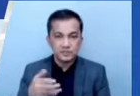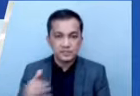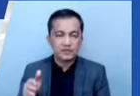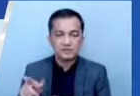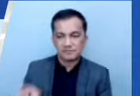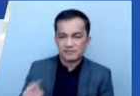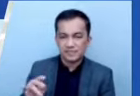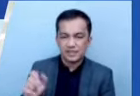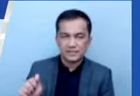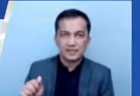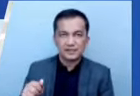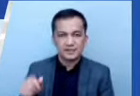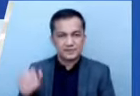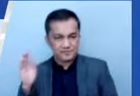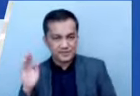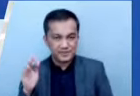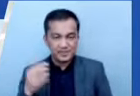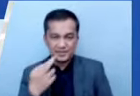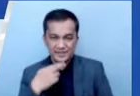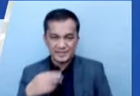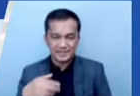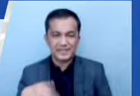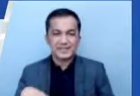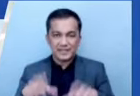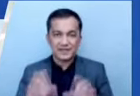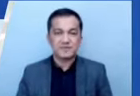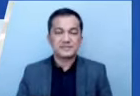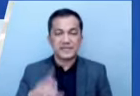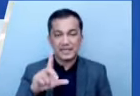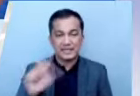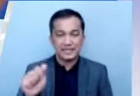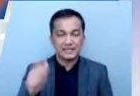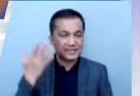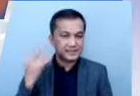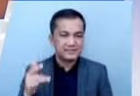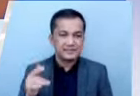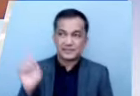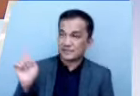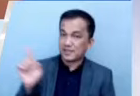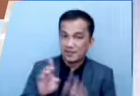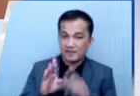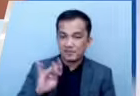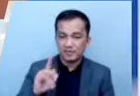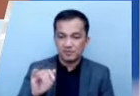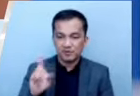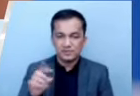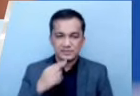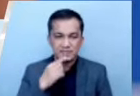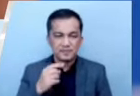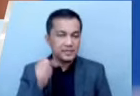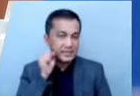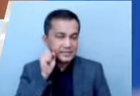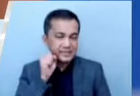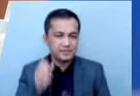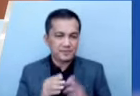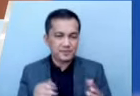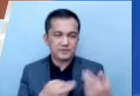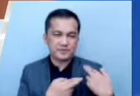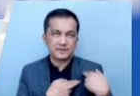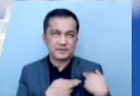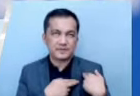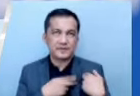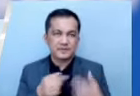nang rumampa sa red carpet sa LA, California. Sa interview ng Billboard, sinabi ni Sara na big responsibility ang maging recipient ng